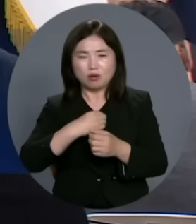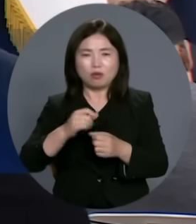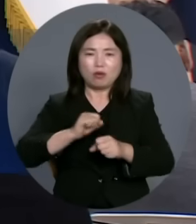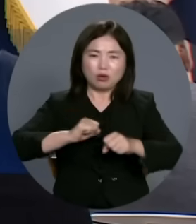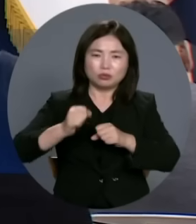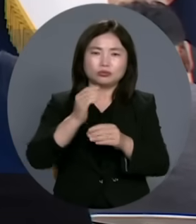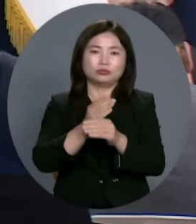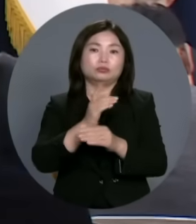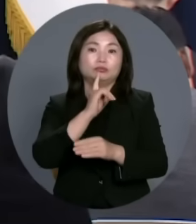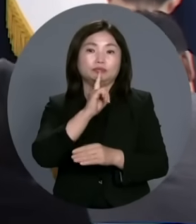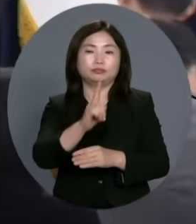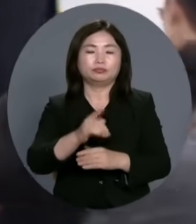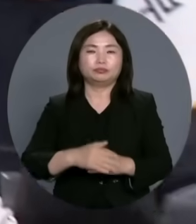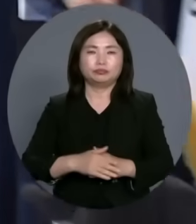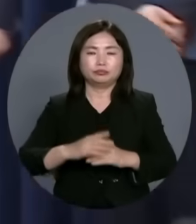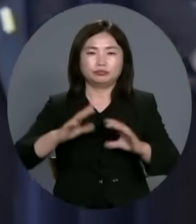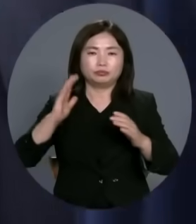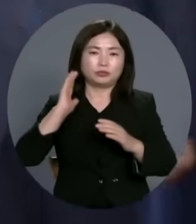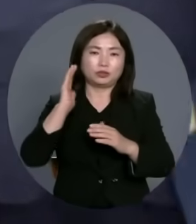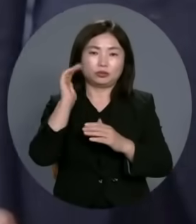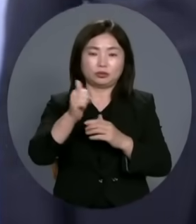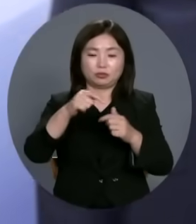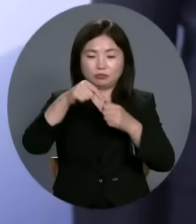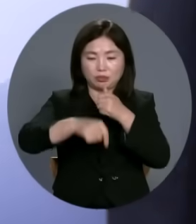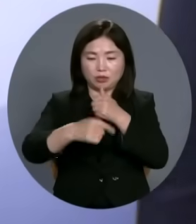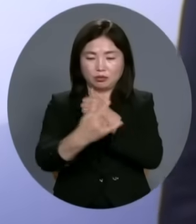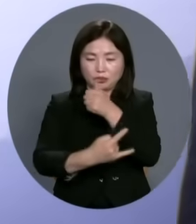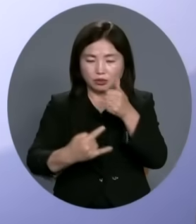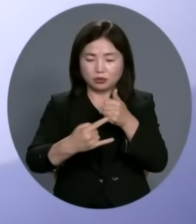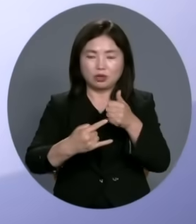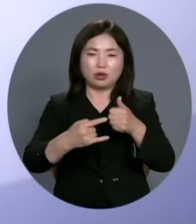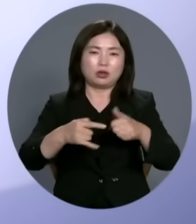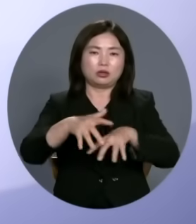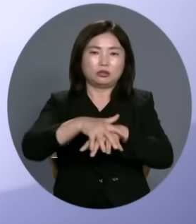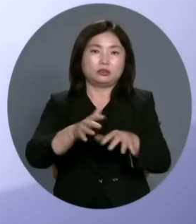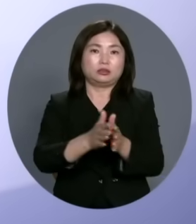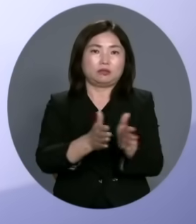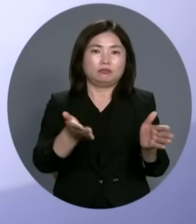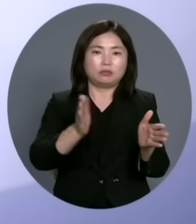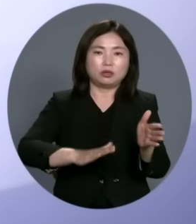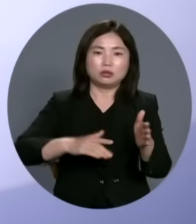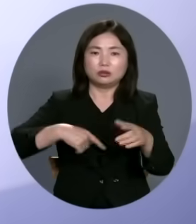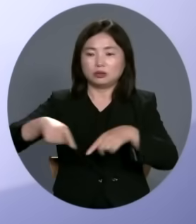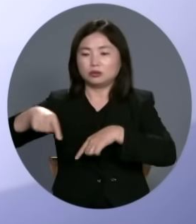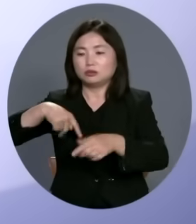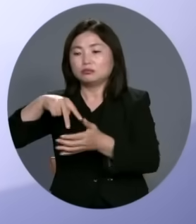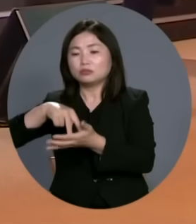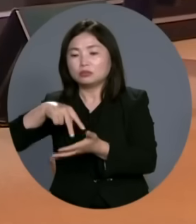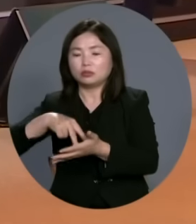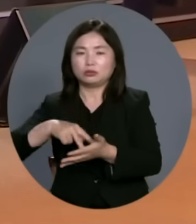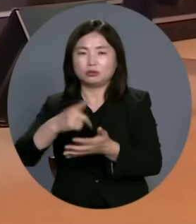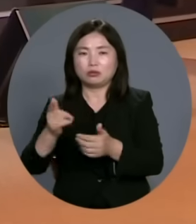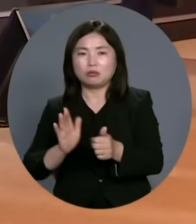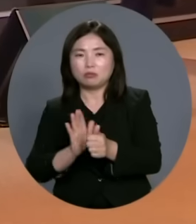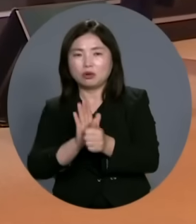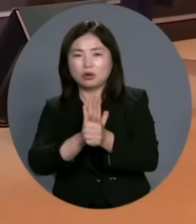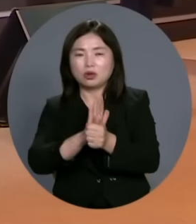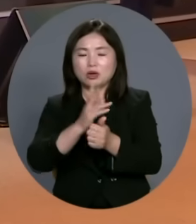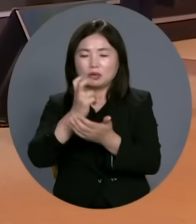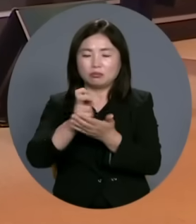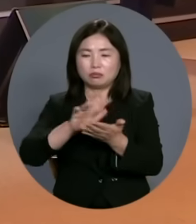듭니다. 대통령 직속 지방시대위원회까지 출범했지만 정치권에선 이를 뒷받침할